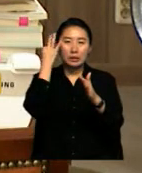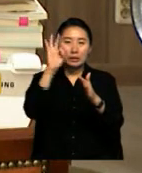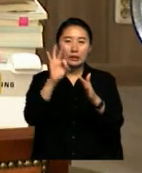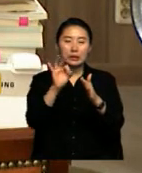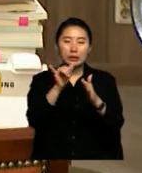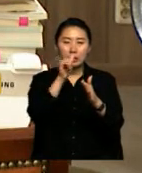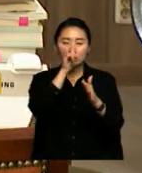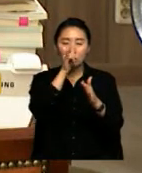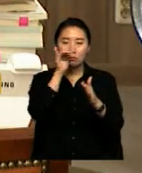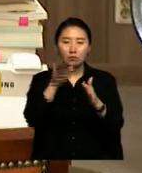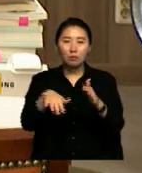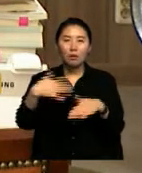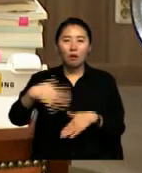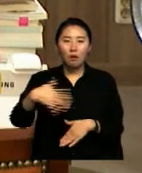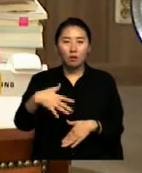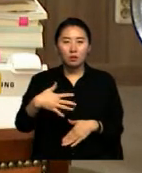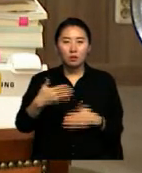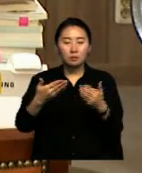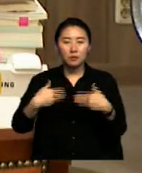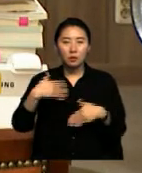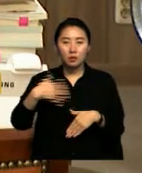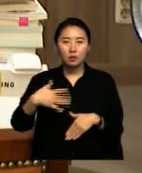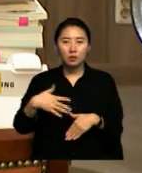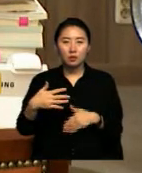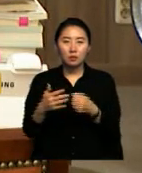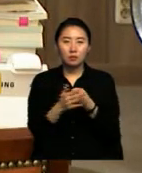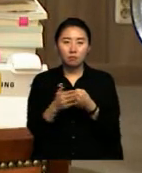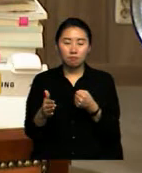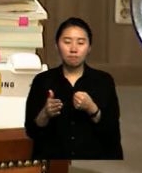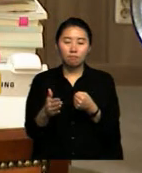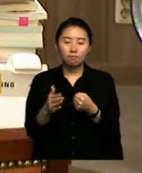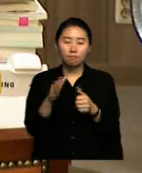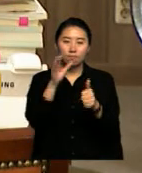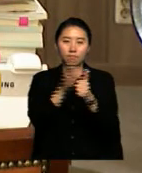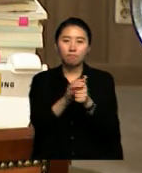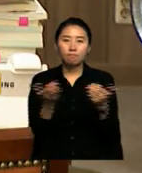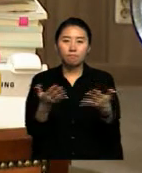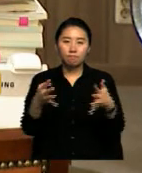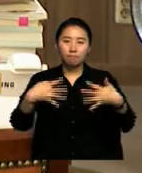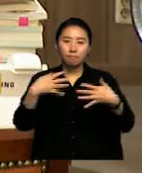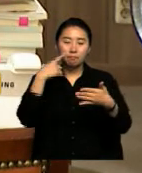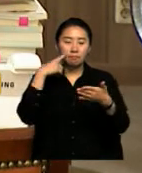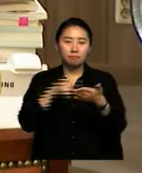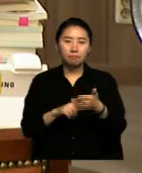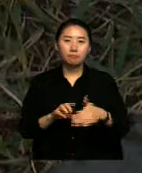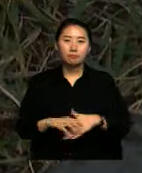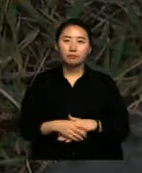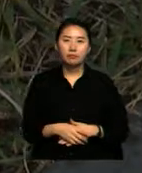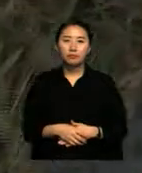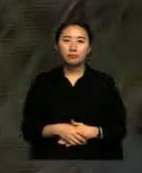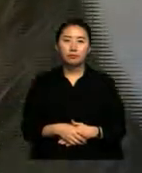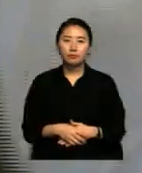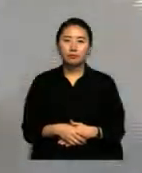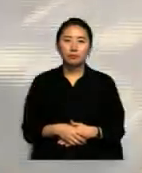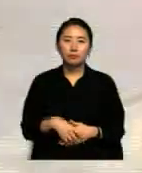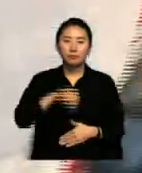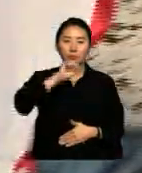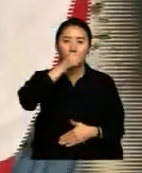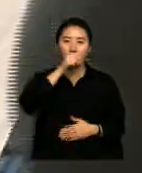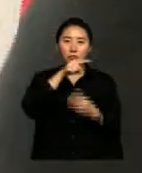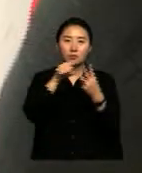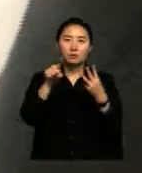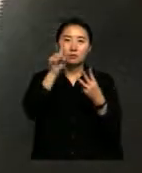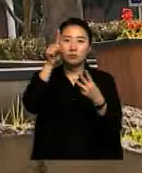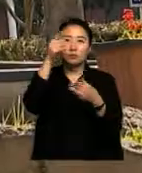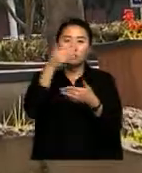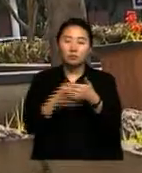있는데 이 공증 절차를 밟지 않은 그런 위탁 협약서도 발견이 됐습니다. 예산의 3분의 1이